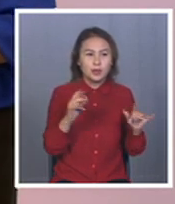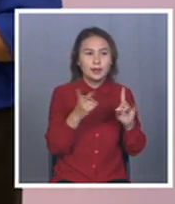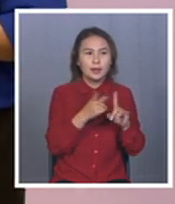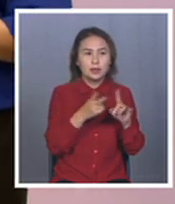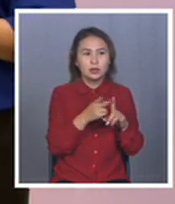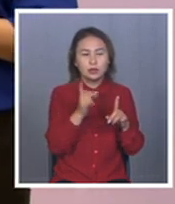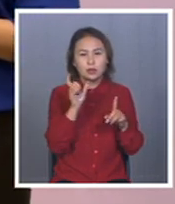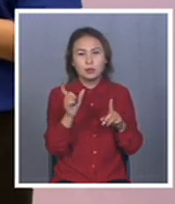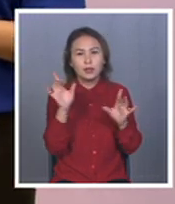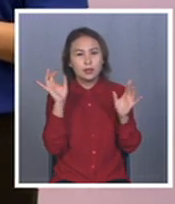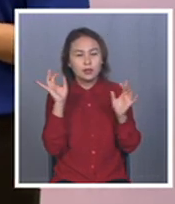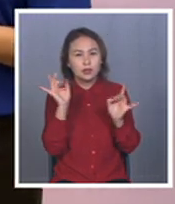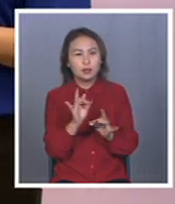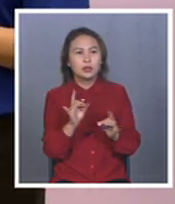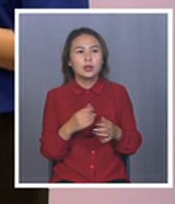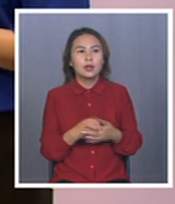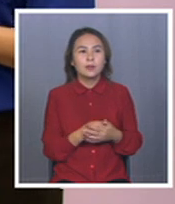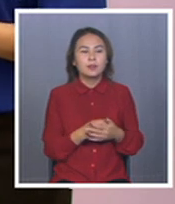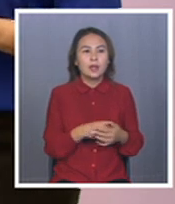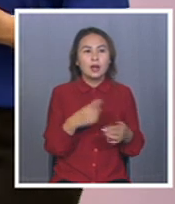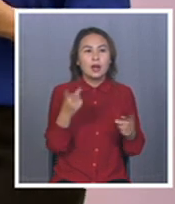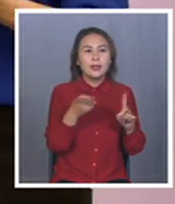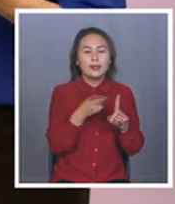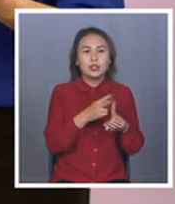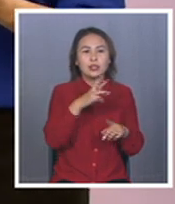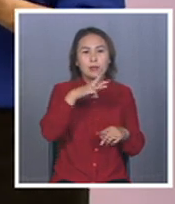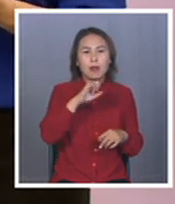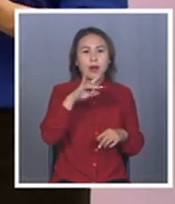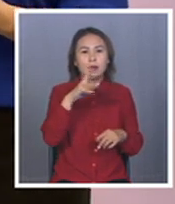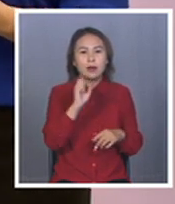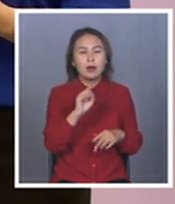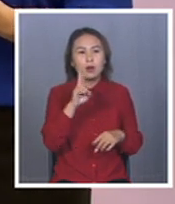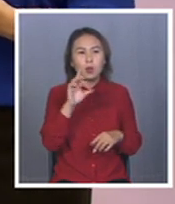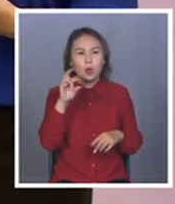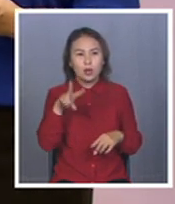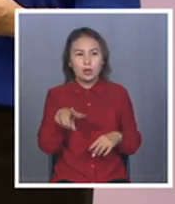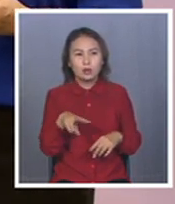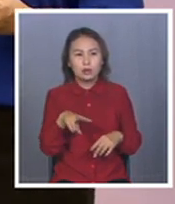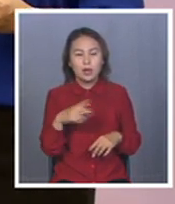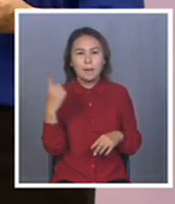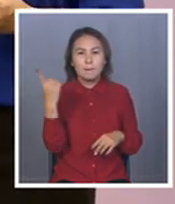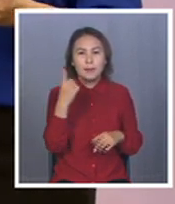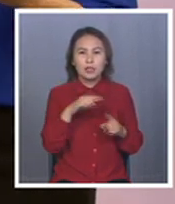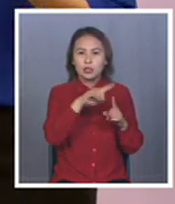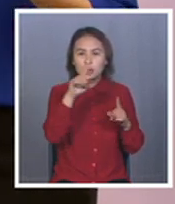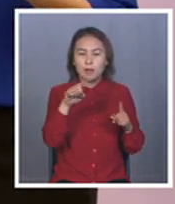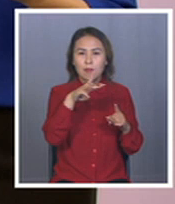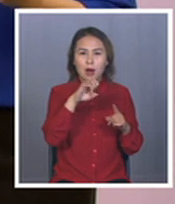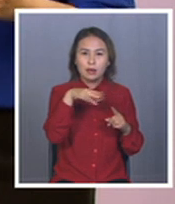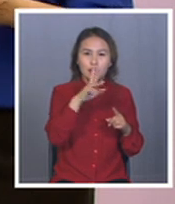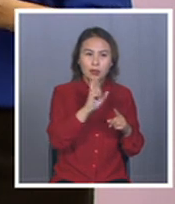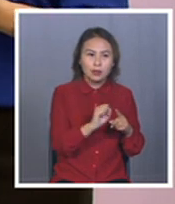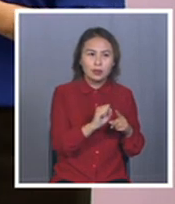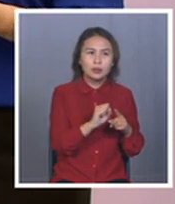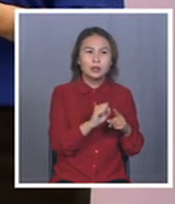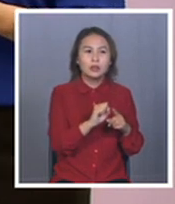жіңішке айтылып тұр. Екіншісі Марқакөл. Бірінші түбір марқа жуан айтылып